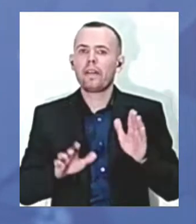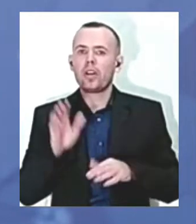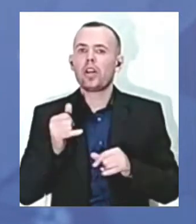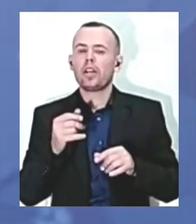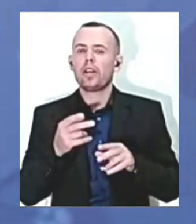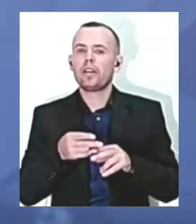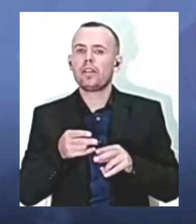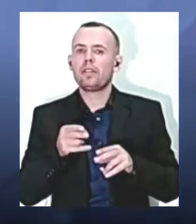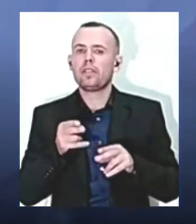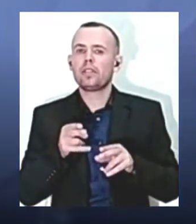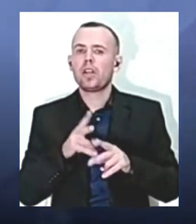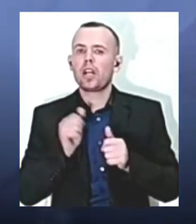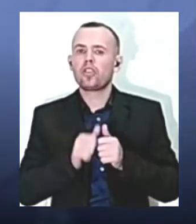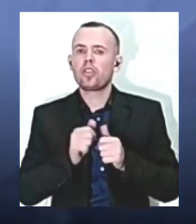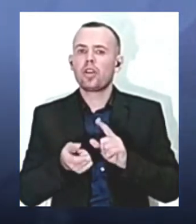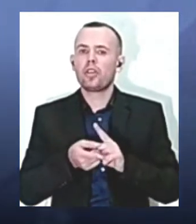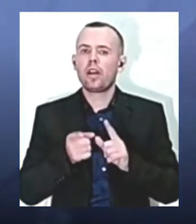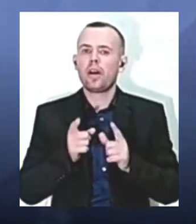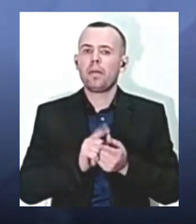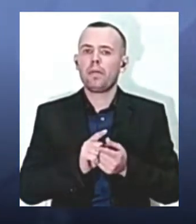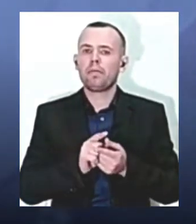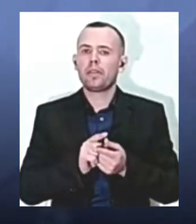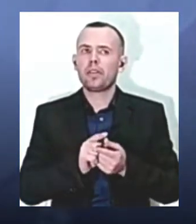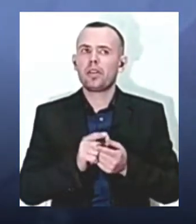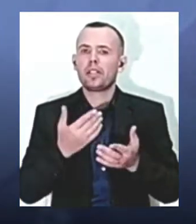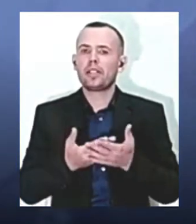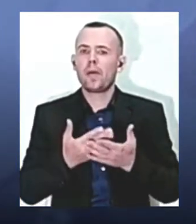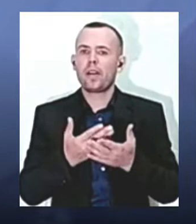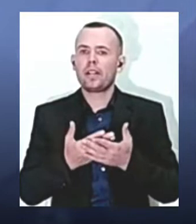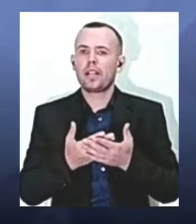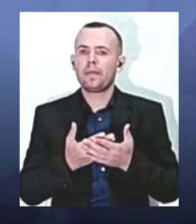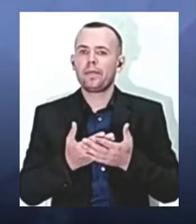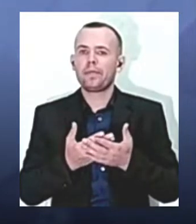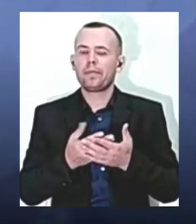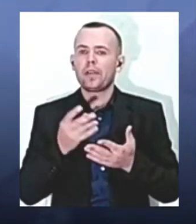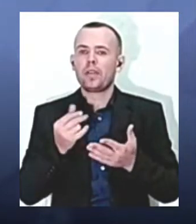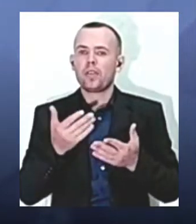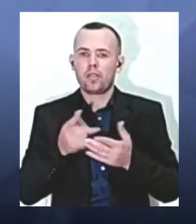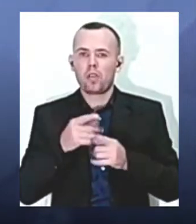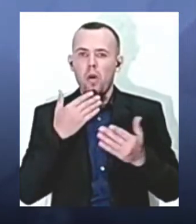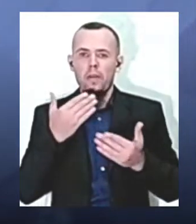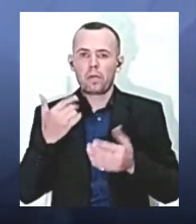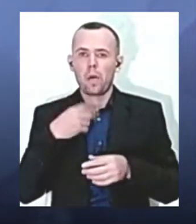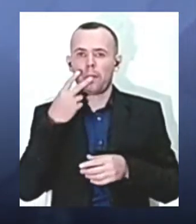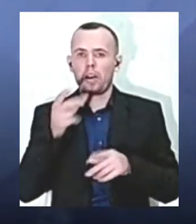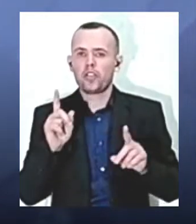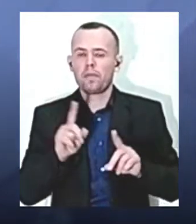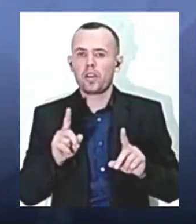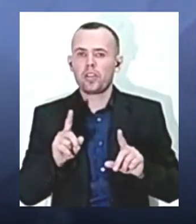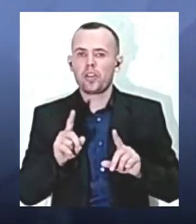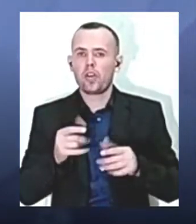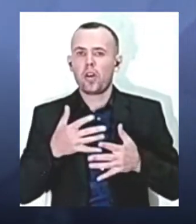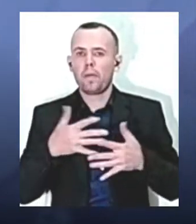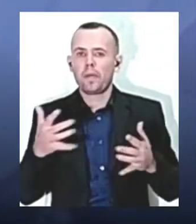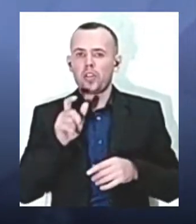навпаки відсутність, здається, так на перший погляд. Ну, але принаймні з опитуванням ми бачимо, що більше людей почали захищати